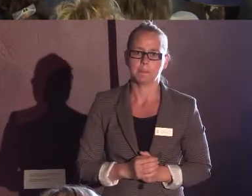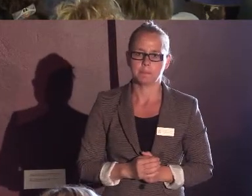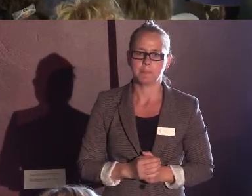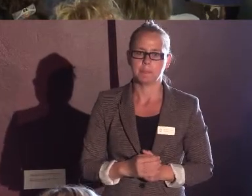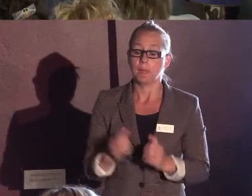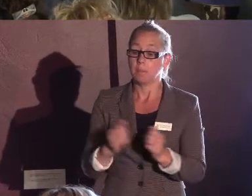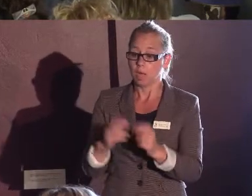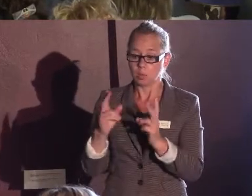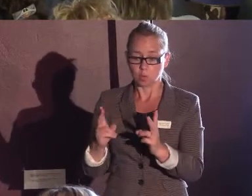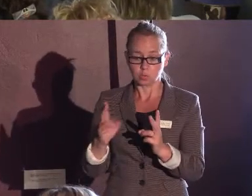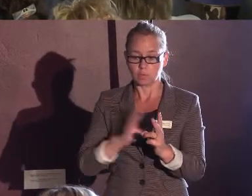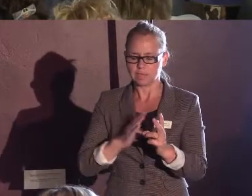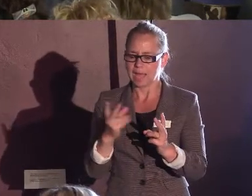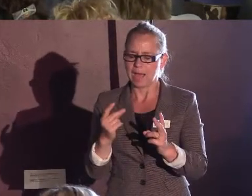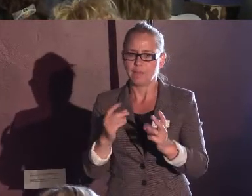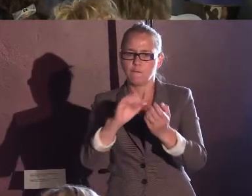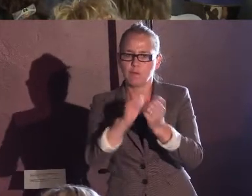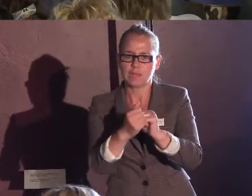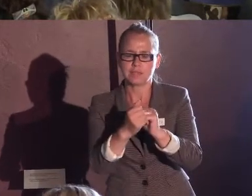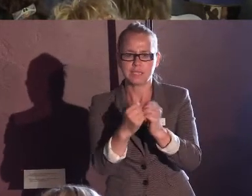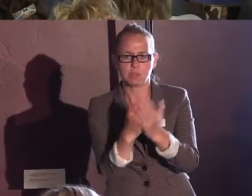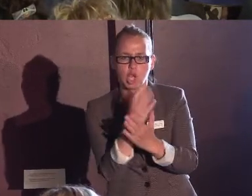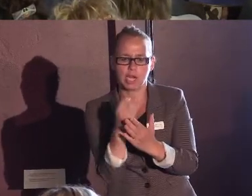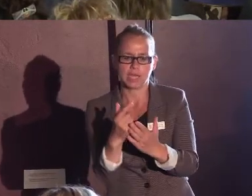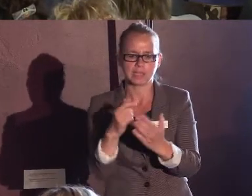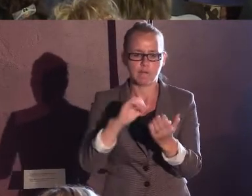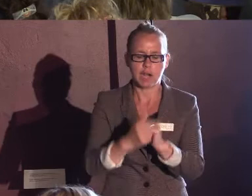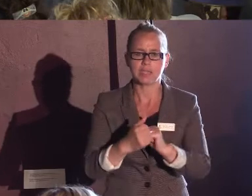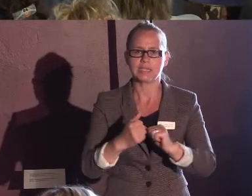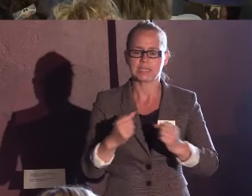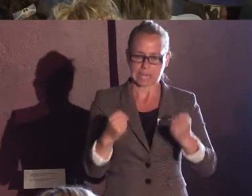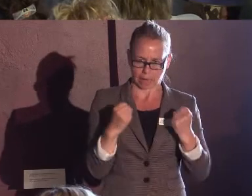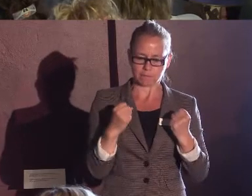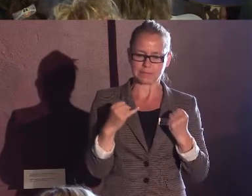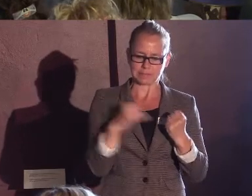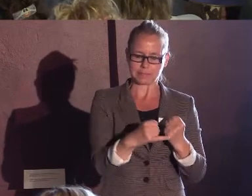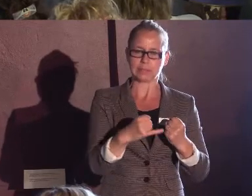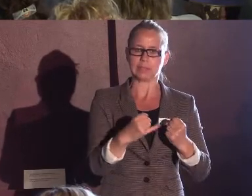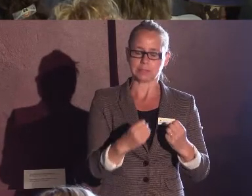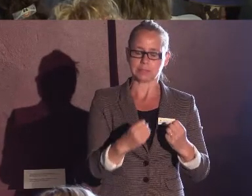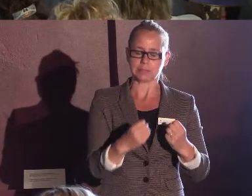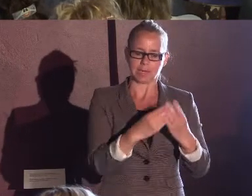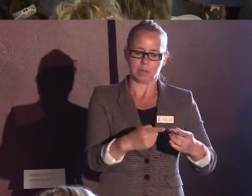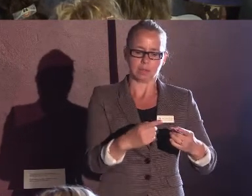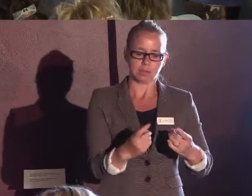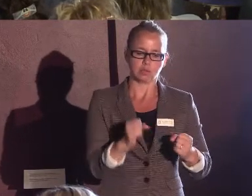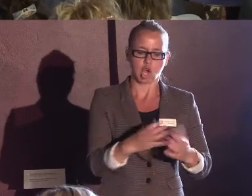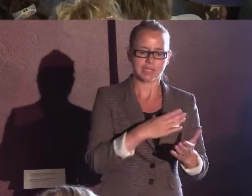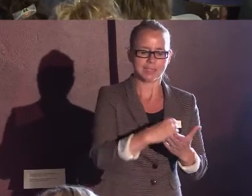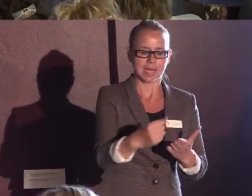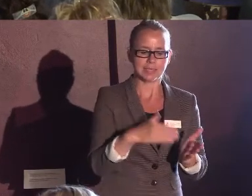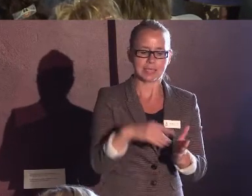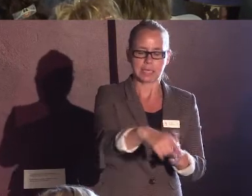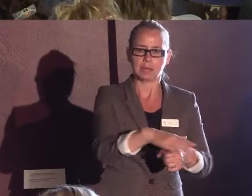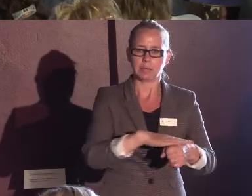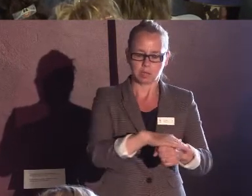De får också en annan förändringspotential eller en förändringskraft i den regionen än vad